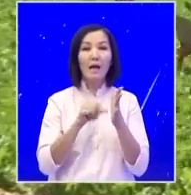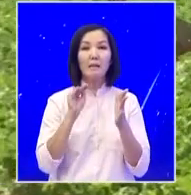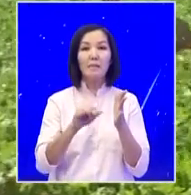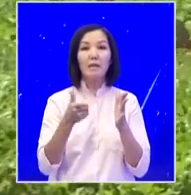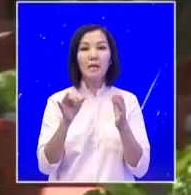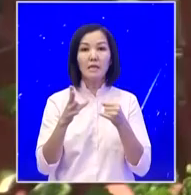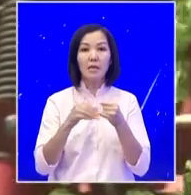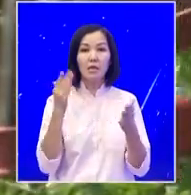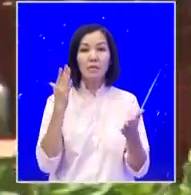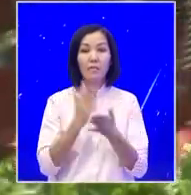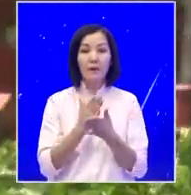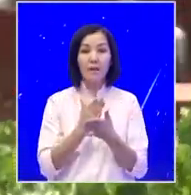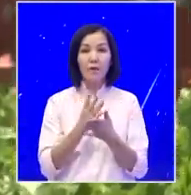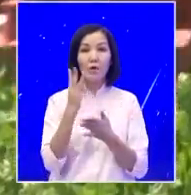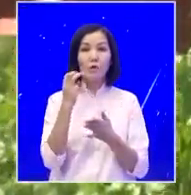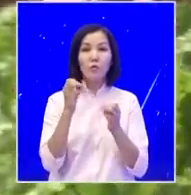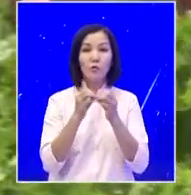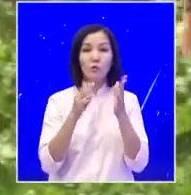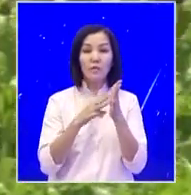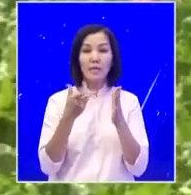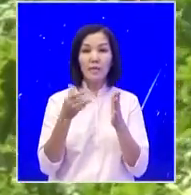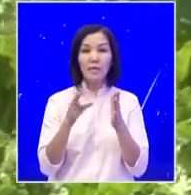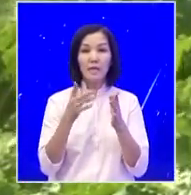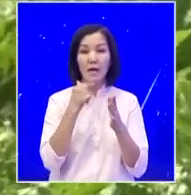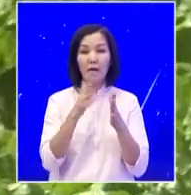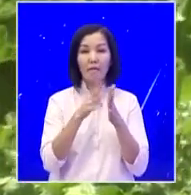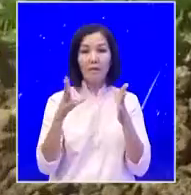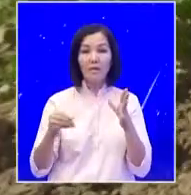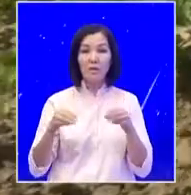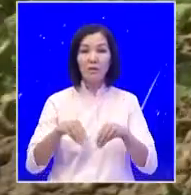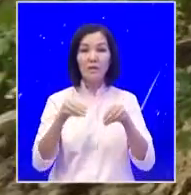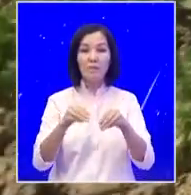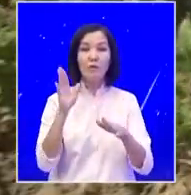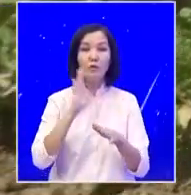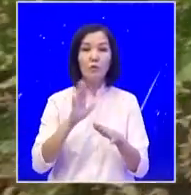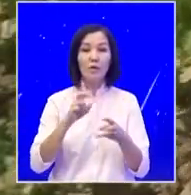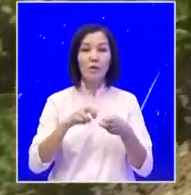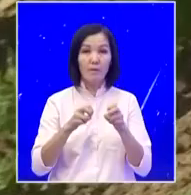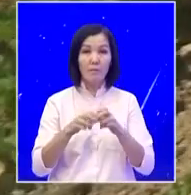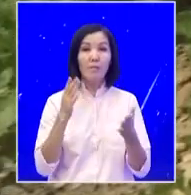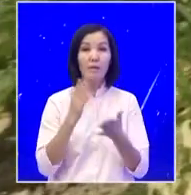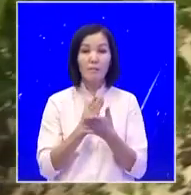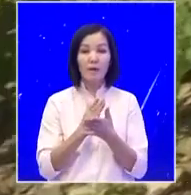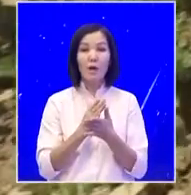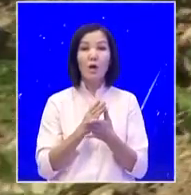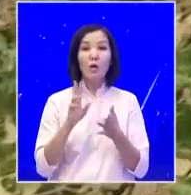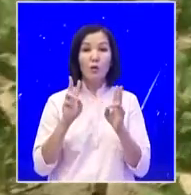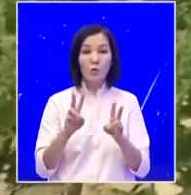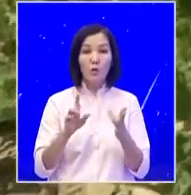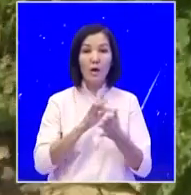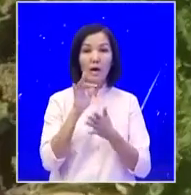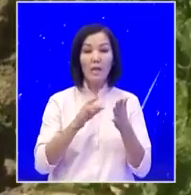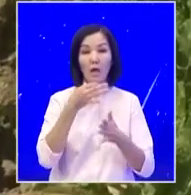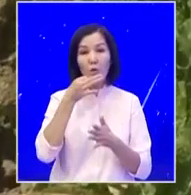егіс алқабы бар. Биыл оның 318 гектарына қант қызылшасы себілді. Суару бойынша біраз қиындық туындаған. Шаһар басшысы жауаптыларға